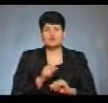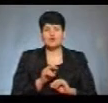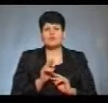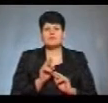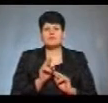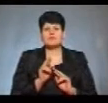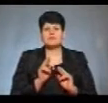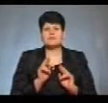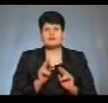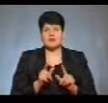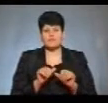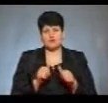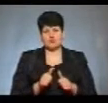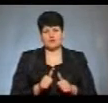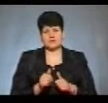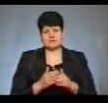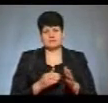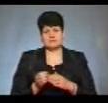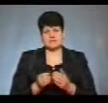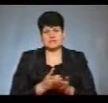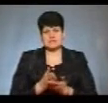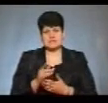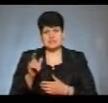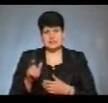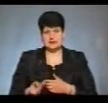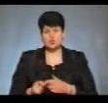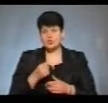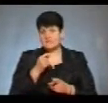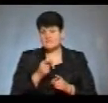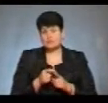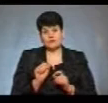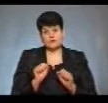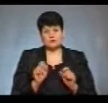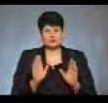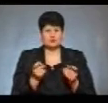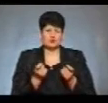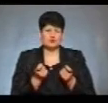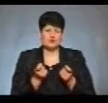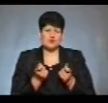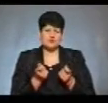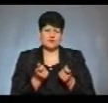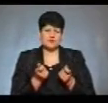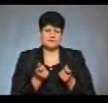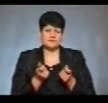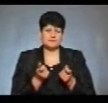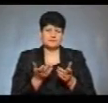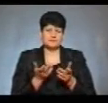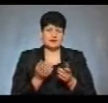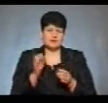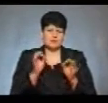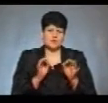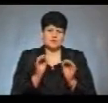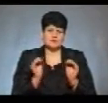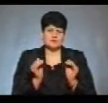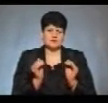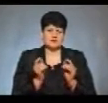скажімо, формує фахівець. І тоді відповідь може бути трошки на декілька, скажімо так, відсотків в один